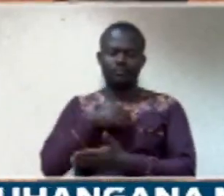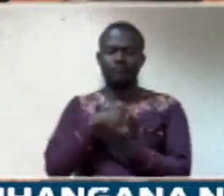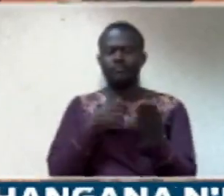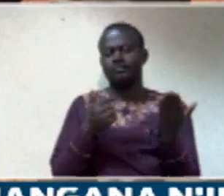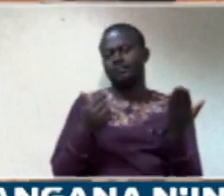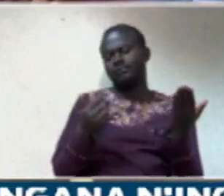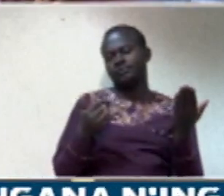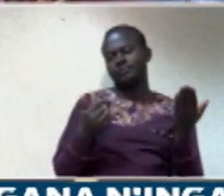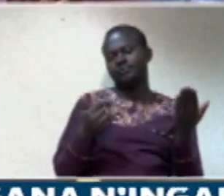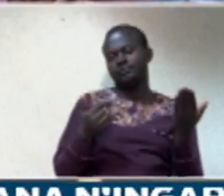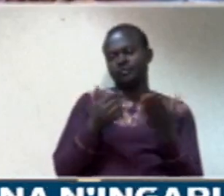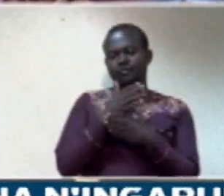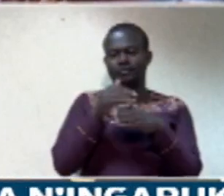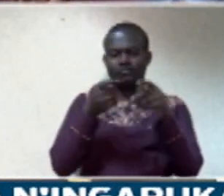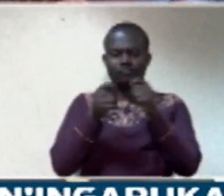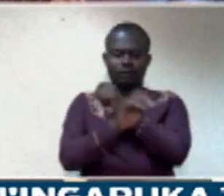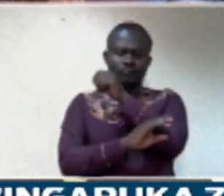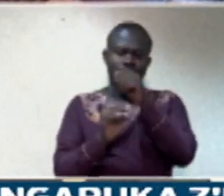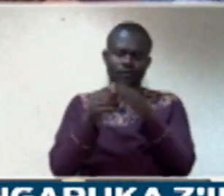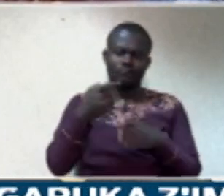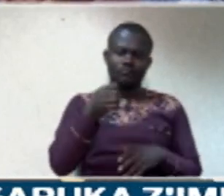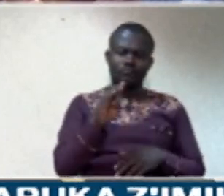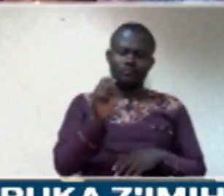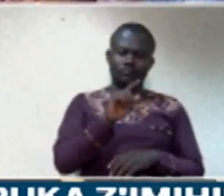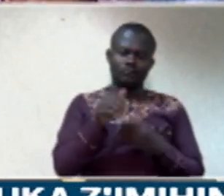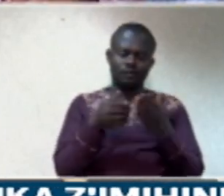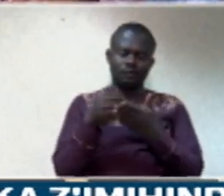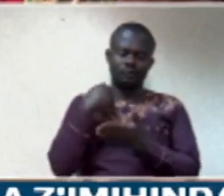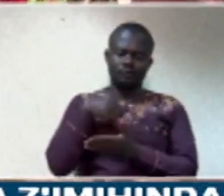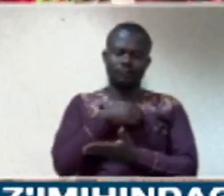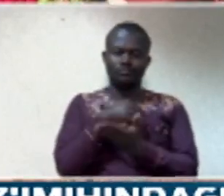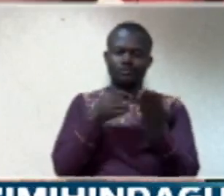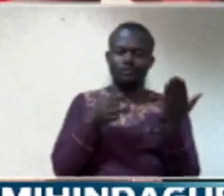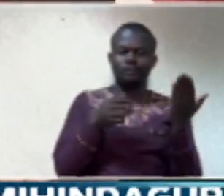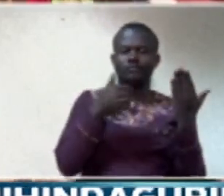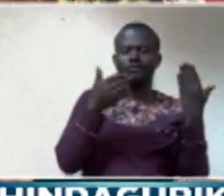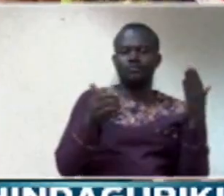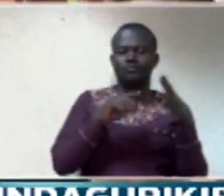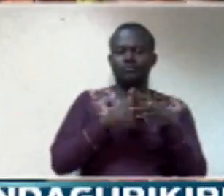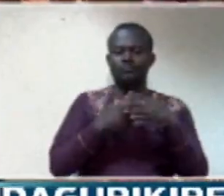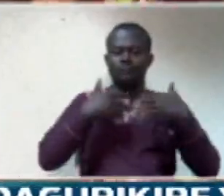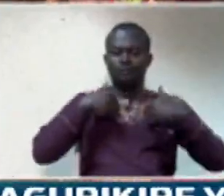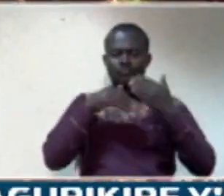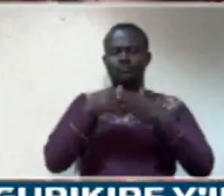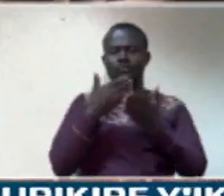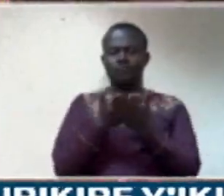mbere. Ministri w'ubutegetsi bw'igihugu gatabazi Jean Marie Vianney batangije gahunda ku mugaragaro mu karere ka Nyagatare yasabye kumva ko yamahirwe leta yabahaye